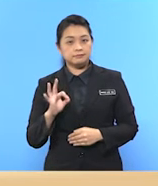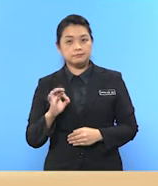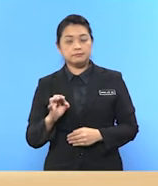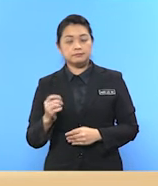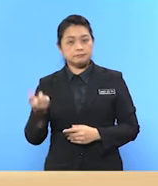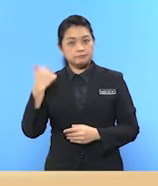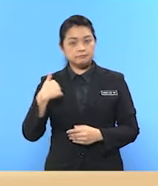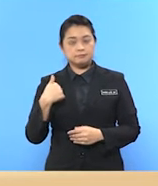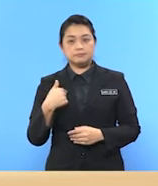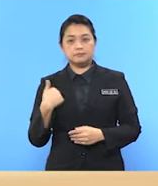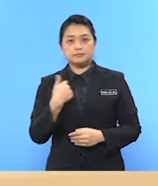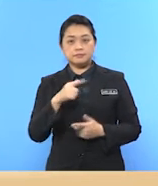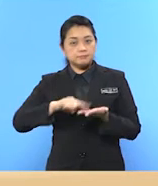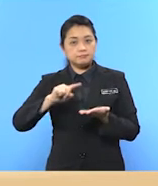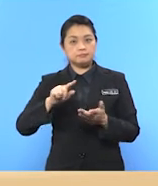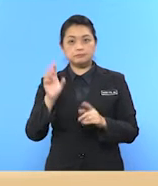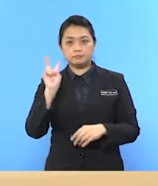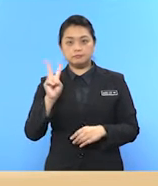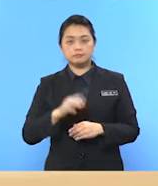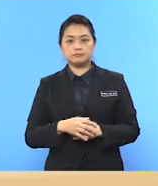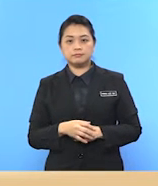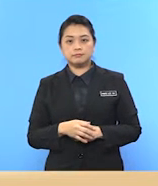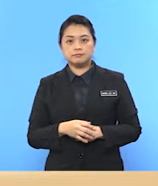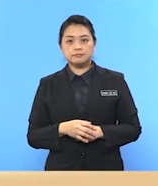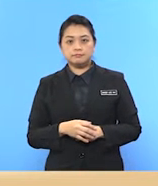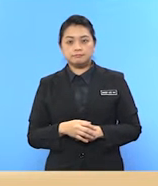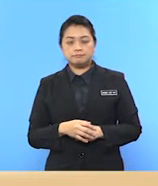Okey, mari kita semak pula latihan yang kedua.